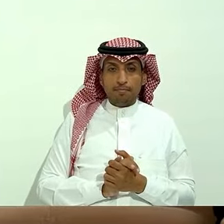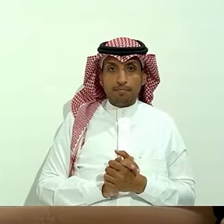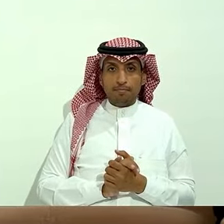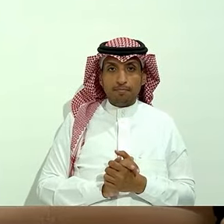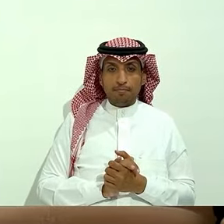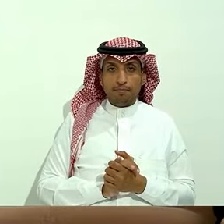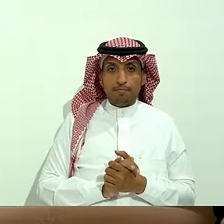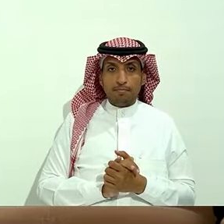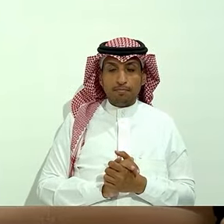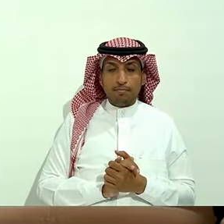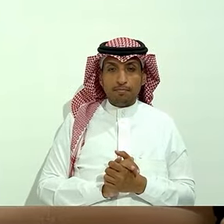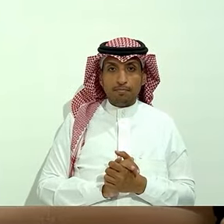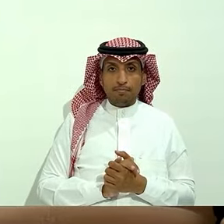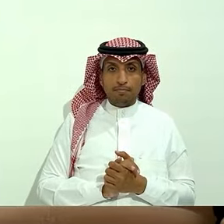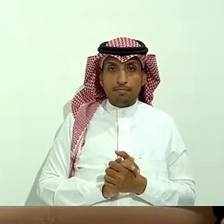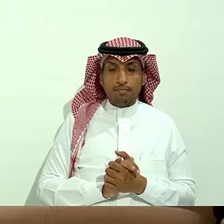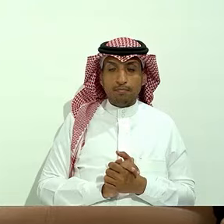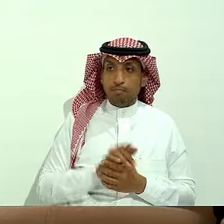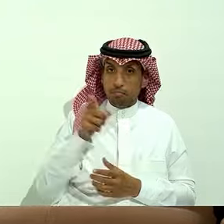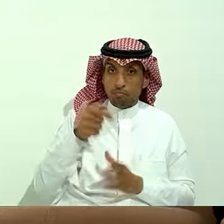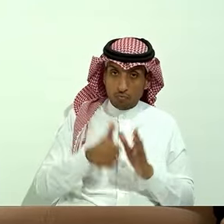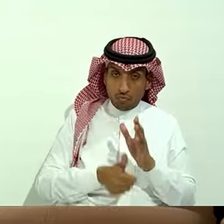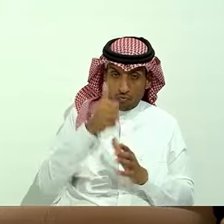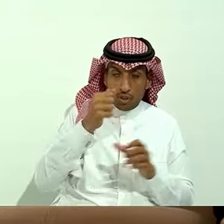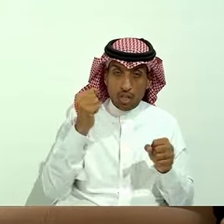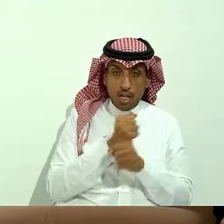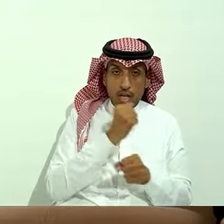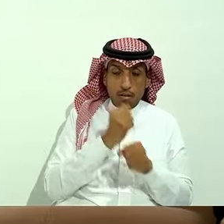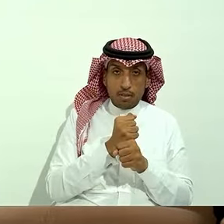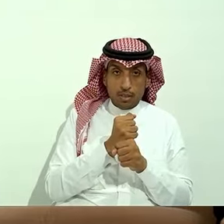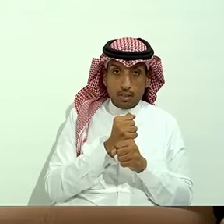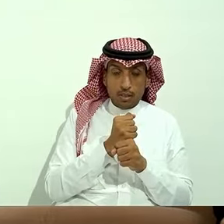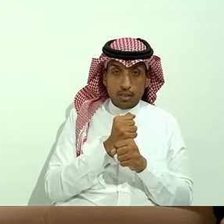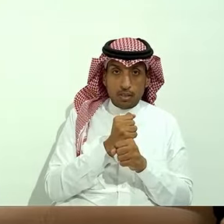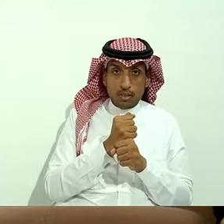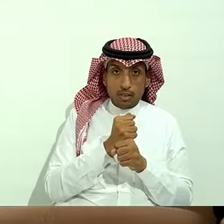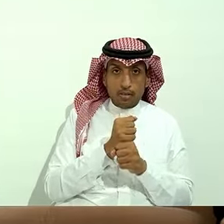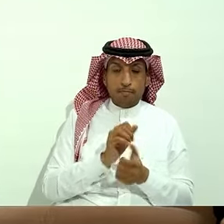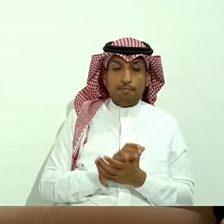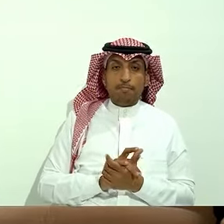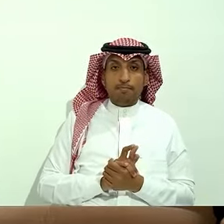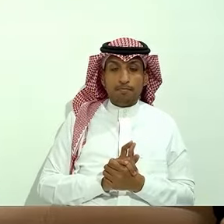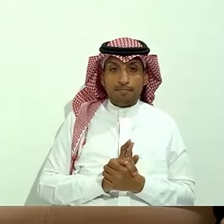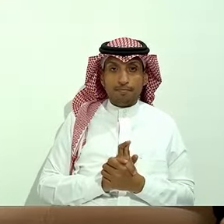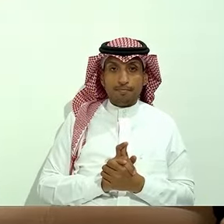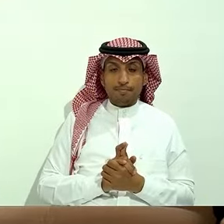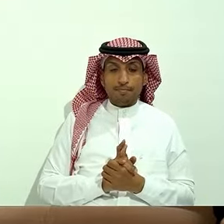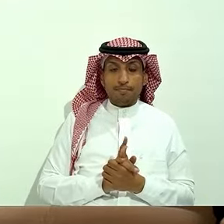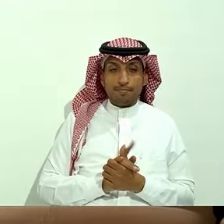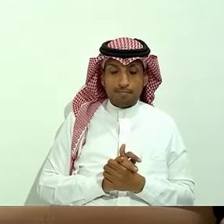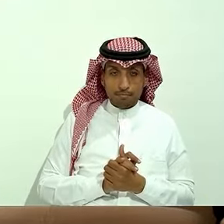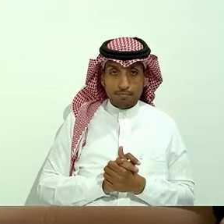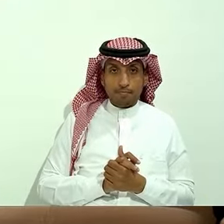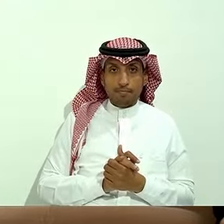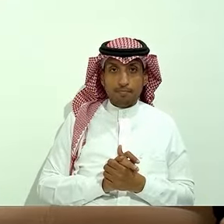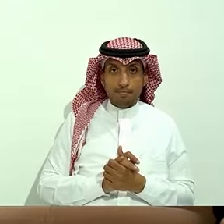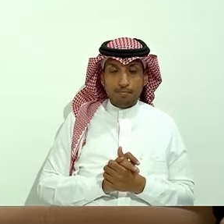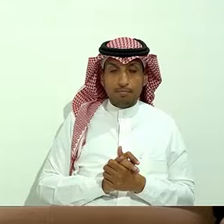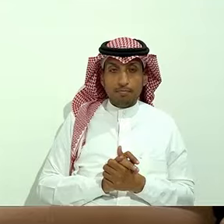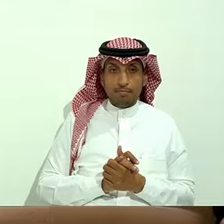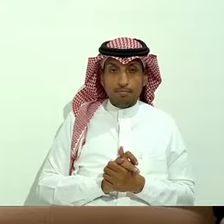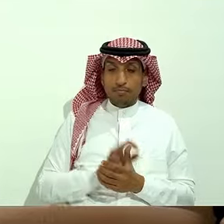هل وصلت لهذه المرحلة؟ هل تفكري في هذه المرحلة؟ زي السعود الرجالي، الرجال الحين غار. زي السعود الرجالي.